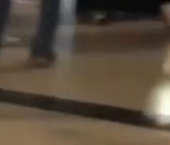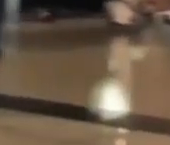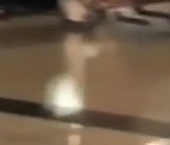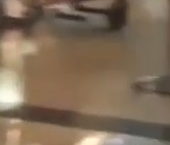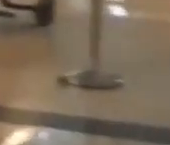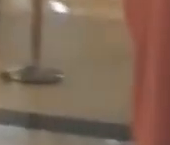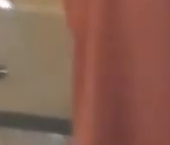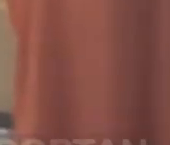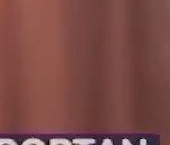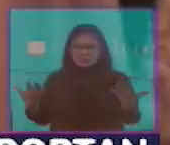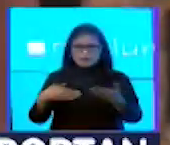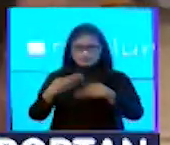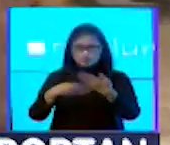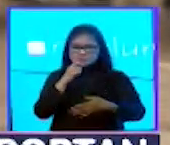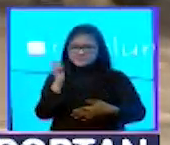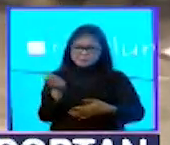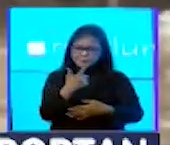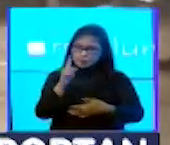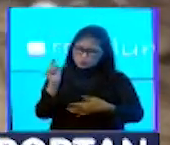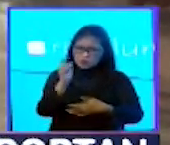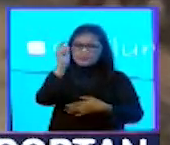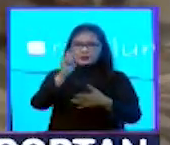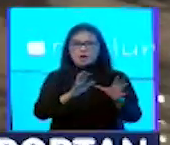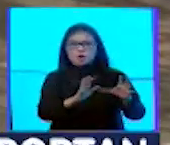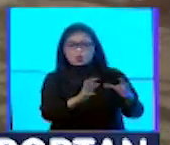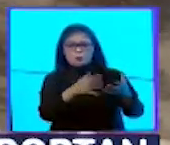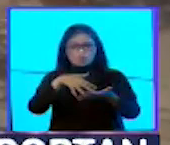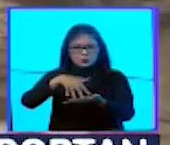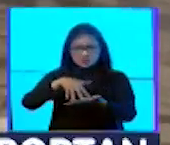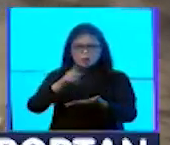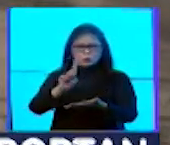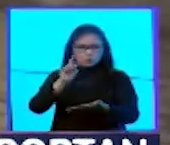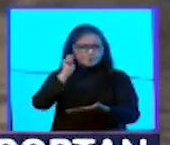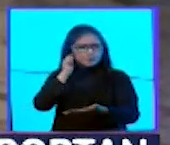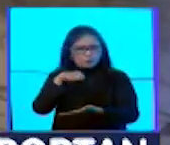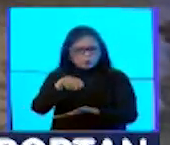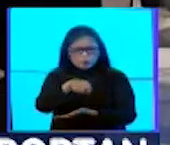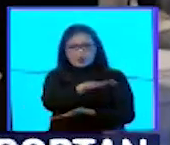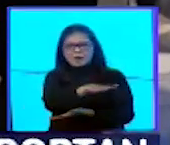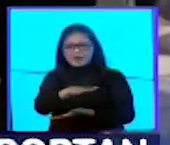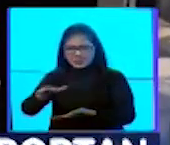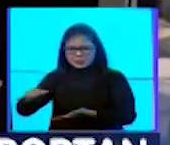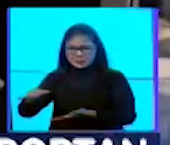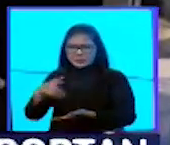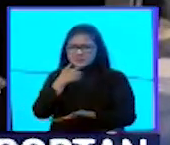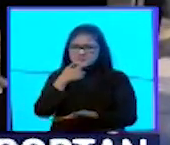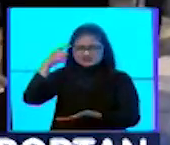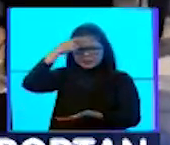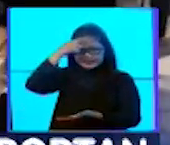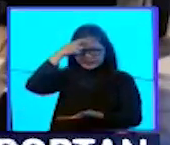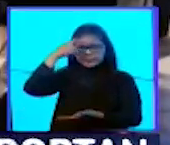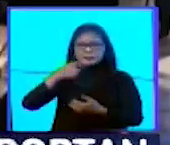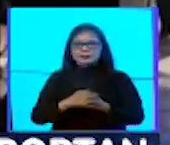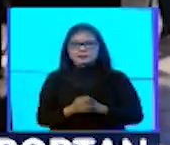Percepatan pemulangan akan diprioritaskan bagi kelompok rentan, yaitu perempuan, anak-anak, dan penderita sakit. Sementara